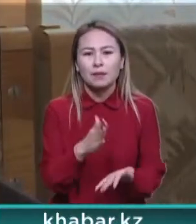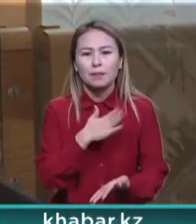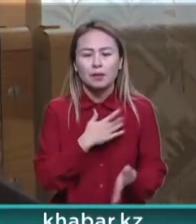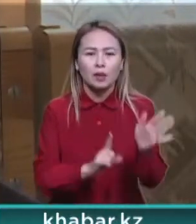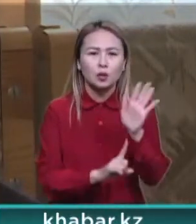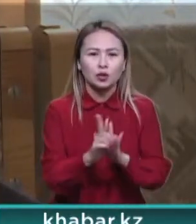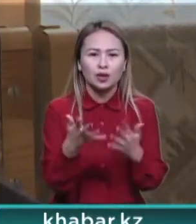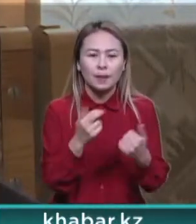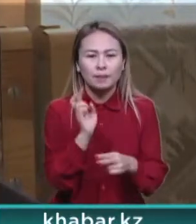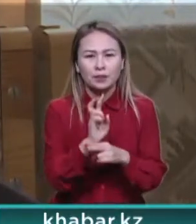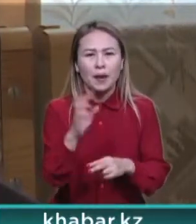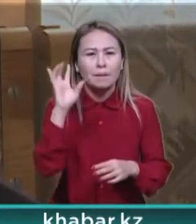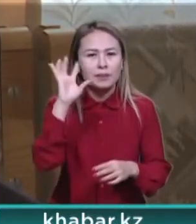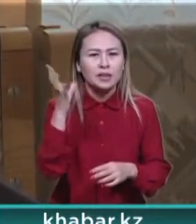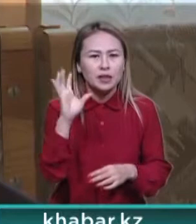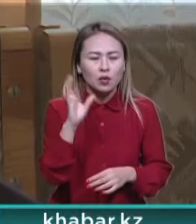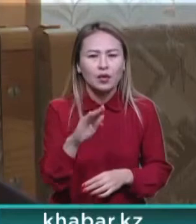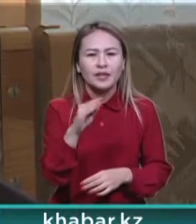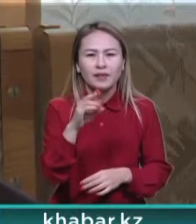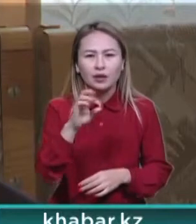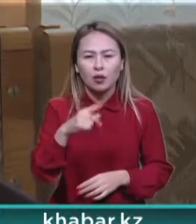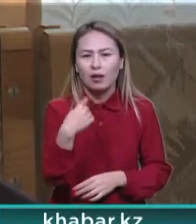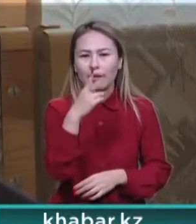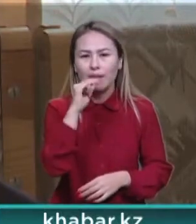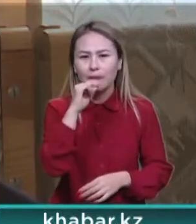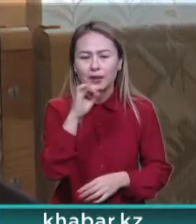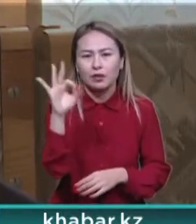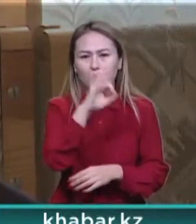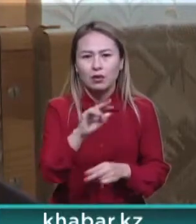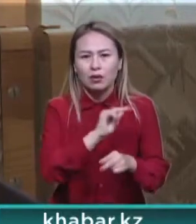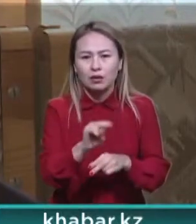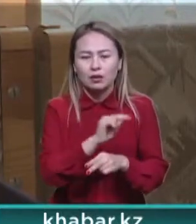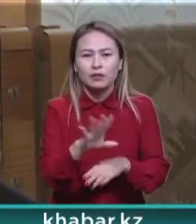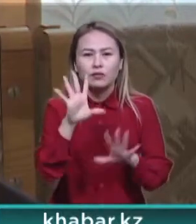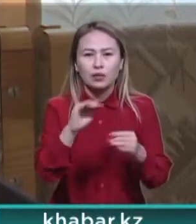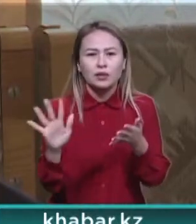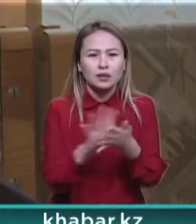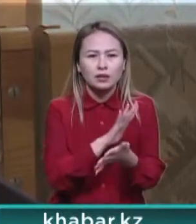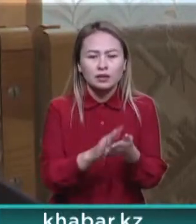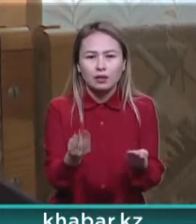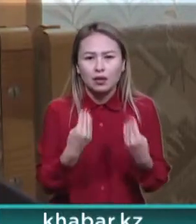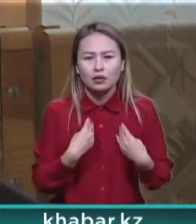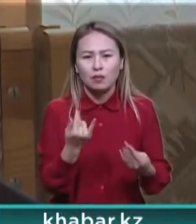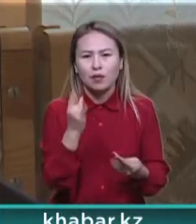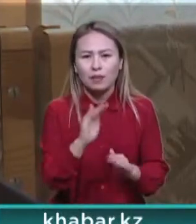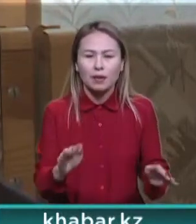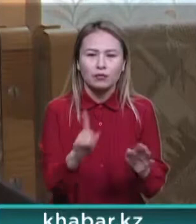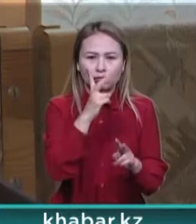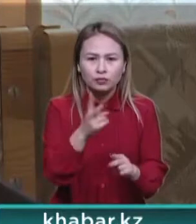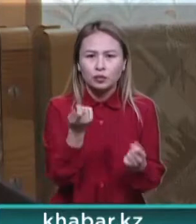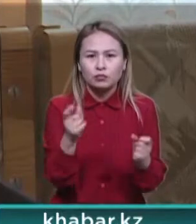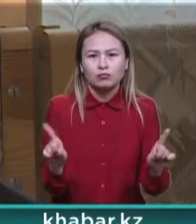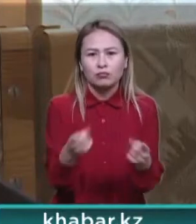Бұл орталықтан біз психолог, логопед, дефектологтың және басқа да өзімізге қажет көмектің бәрін тегін аламыз. Баламның айтарлықтай прогресс